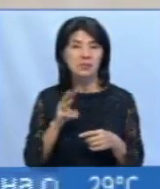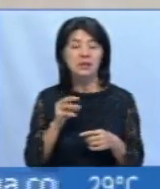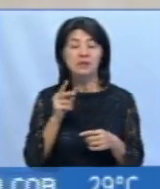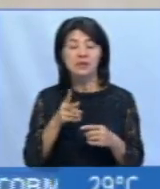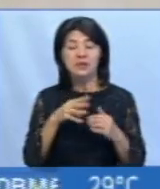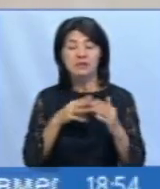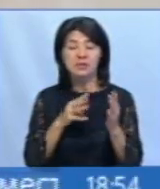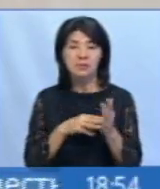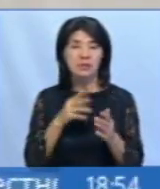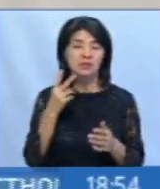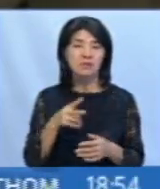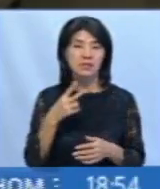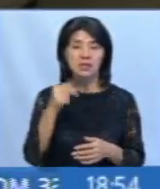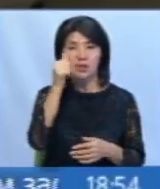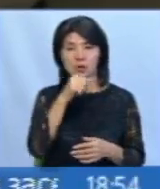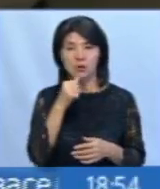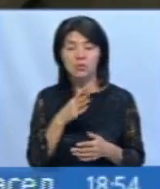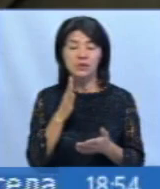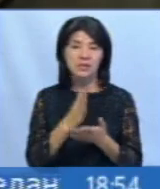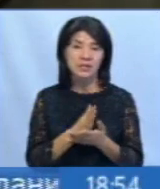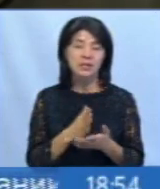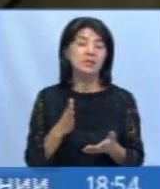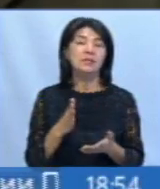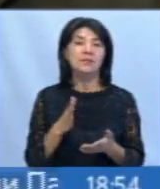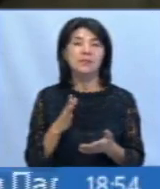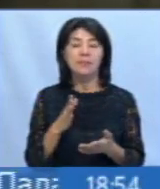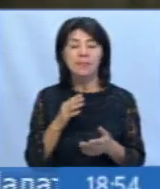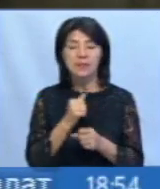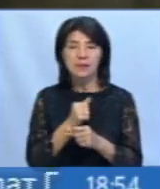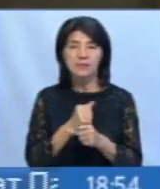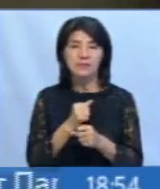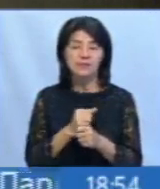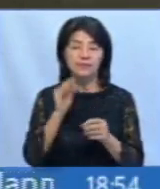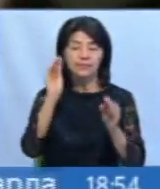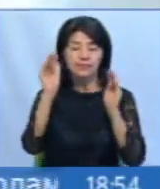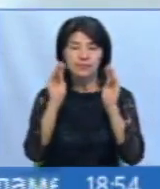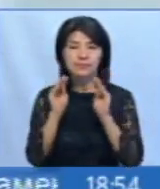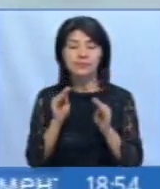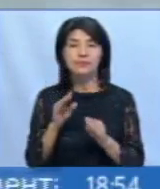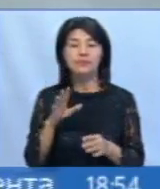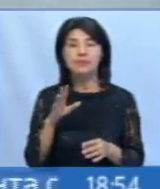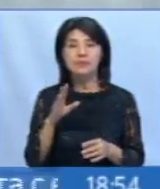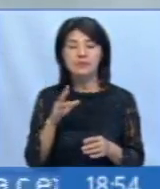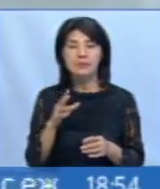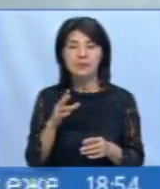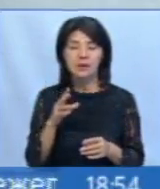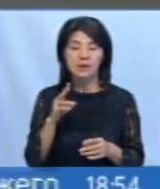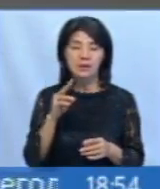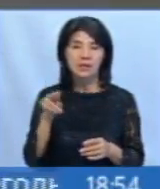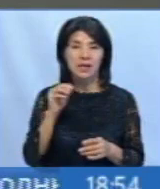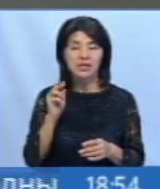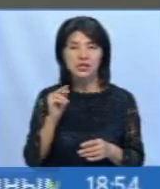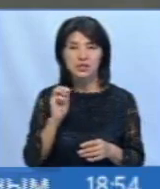2020 годы установлено 480 датчиков угарного газа. Газ без цвета и без запаха. Обычному человеку вряд ли удастся его